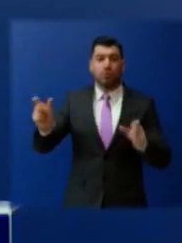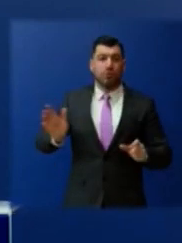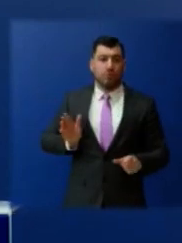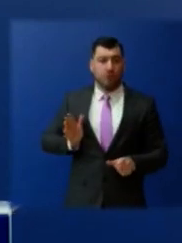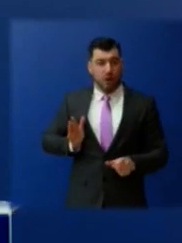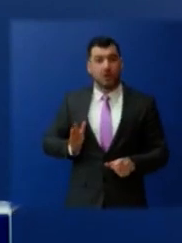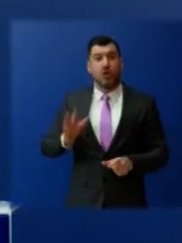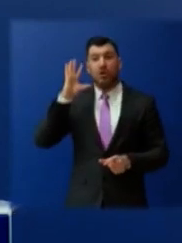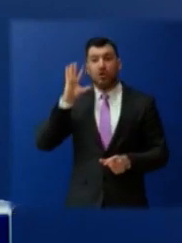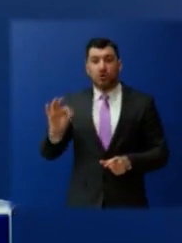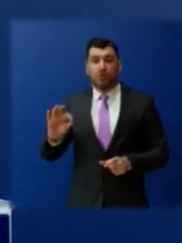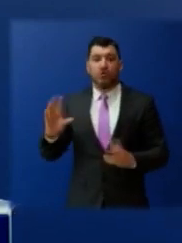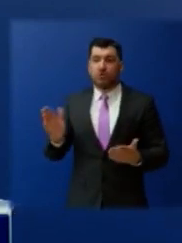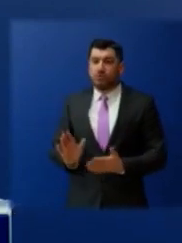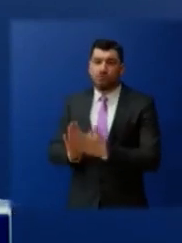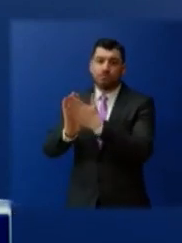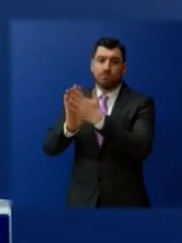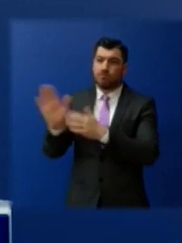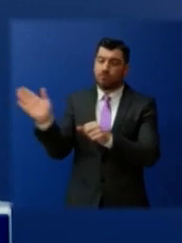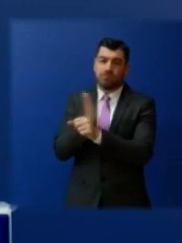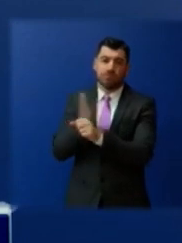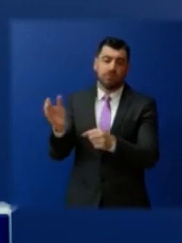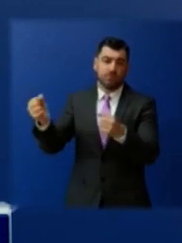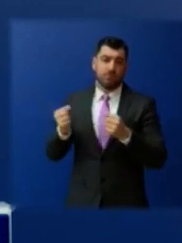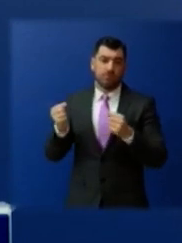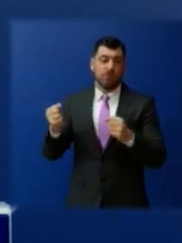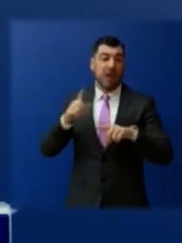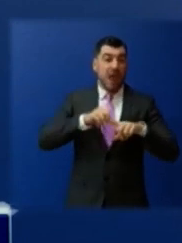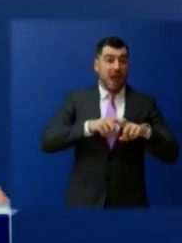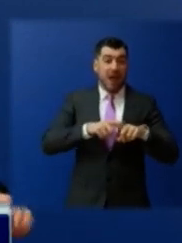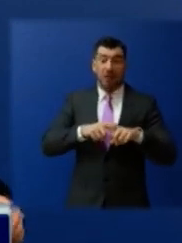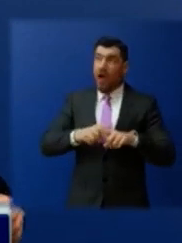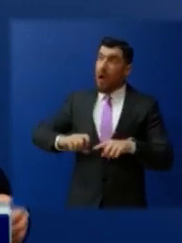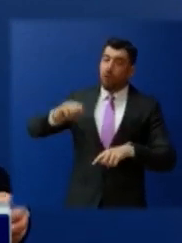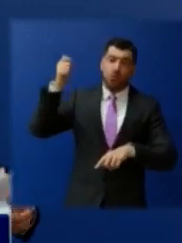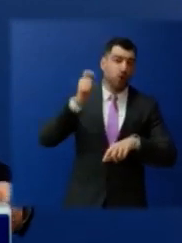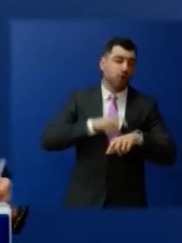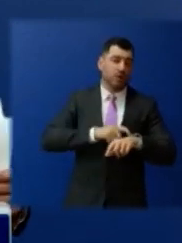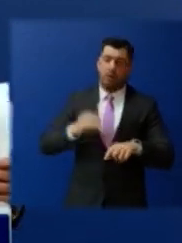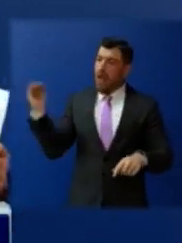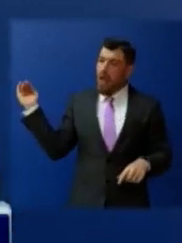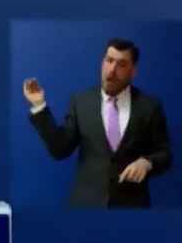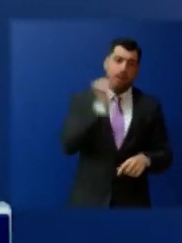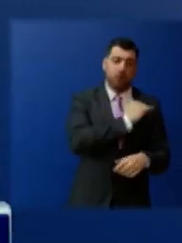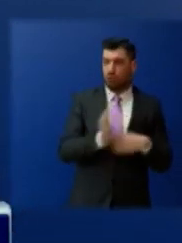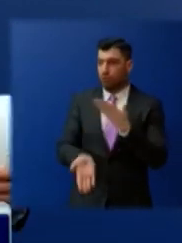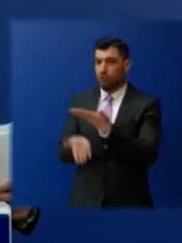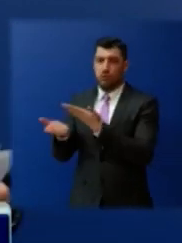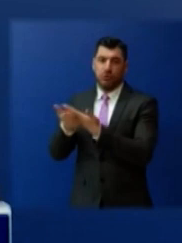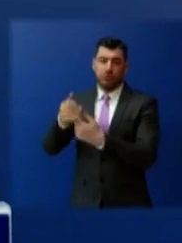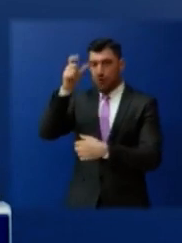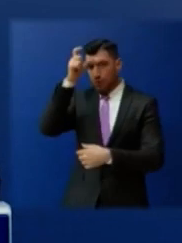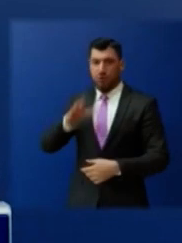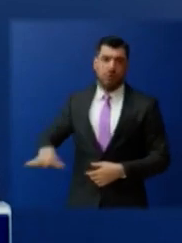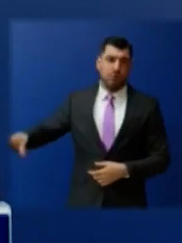αντιμετώπιση των αναγκών μετά από αυτή την τραγωδία. Επαναλαμβάνω, η χώρα μας από την πρώτη στιγμή στάθηκε και θα εξακολουθεί να στέκεται στο πλευρό του τουρκικού λαού